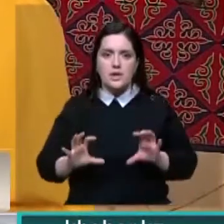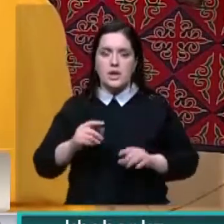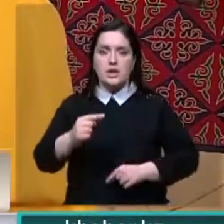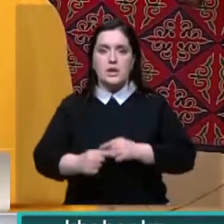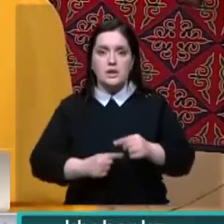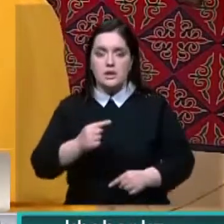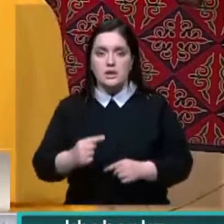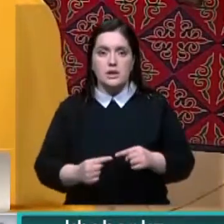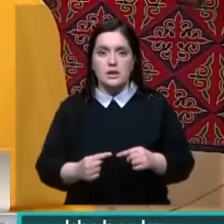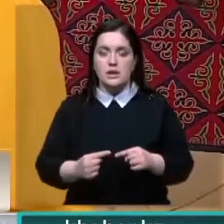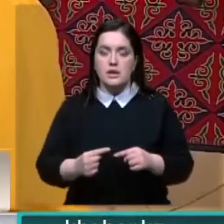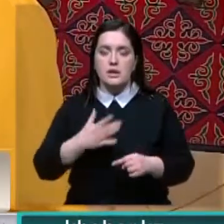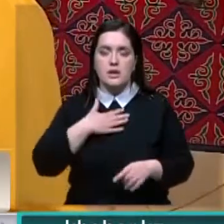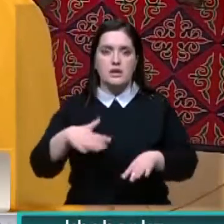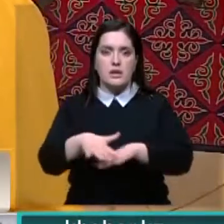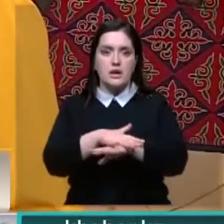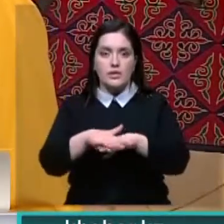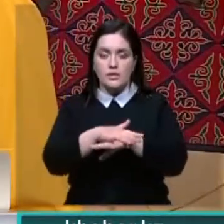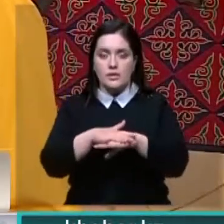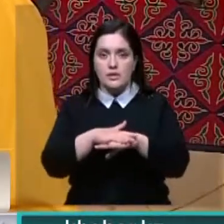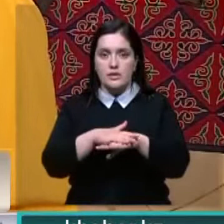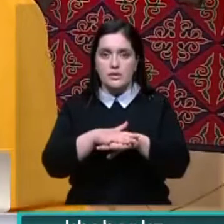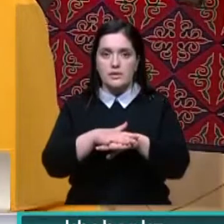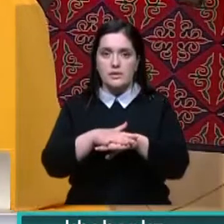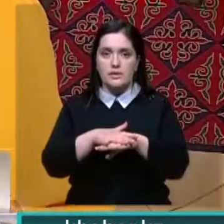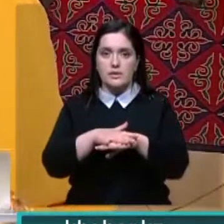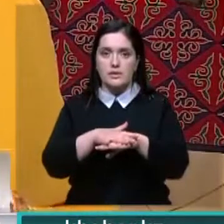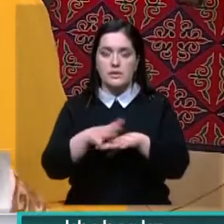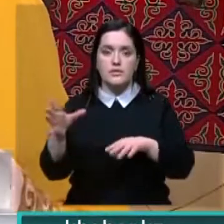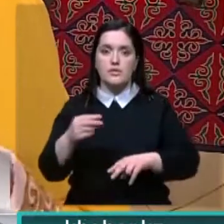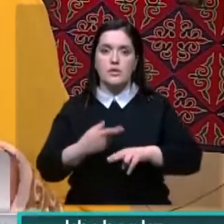традициях нашего народа. Поэтому